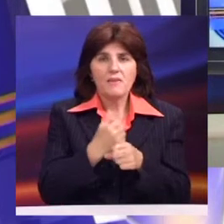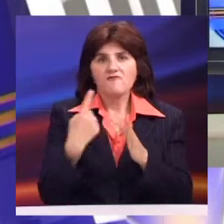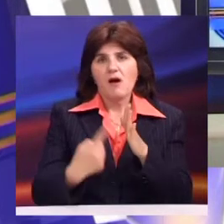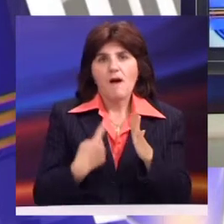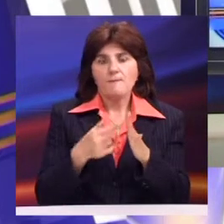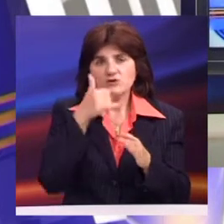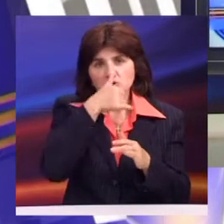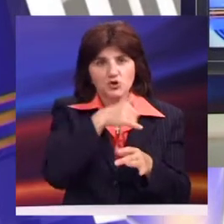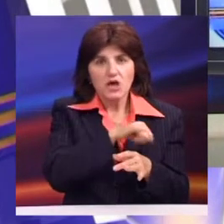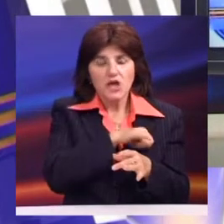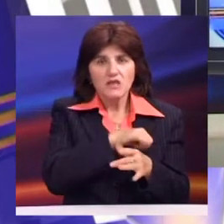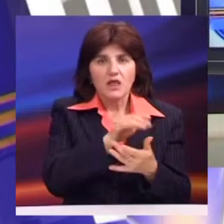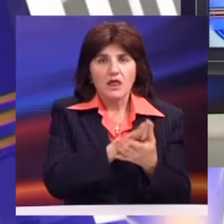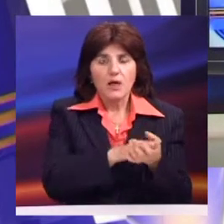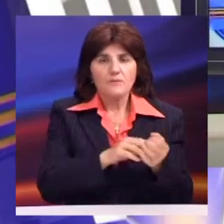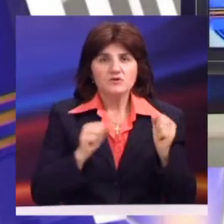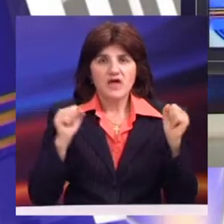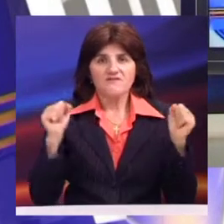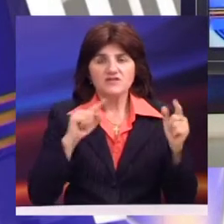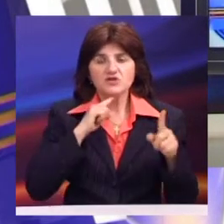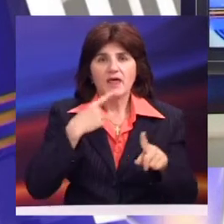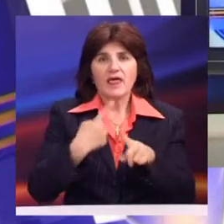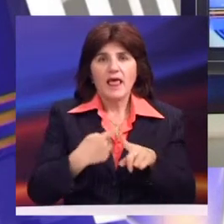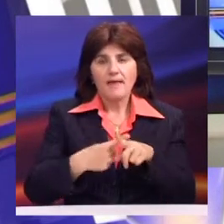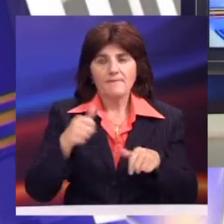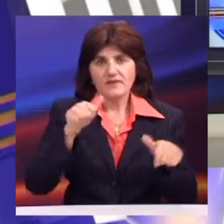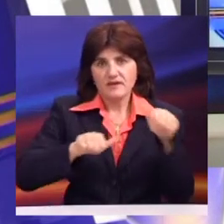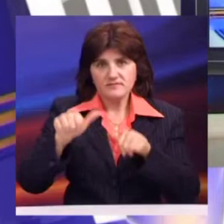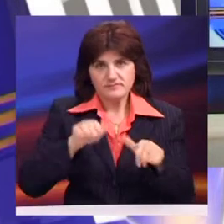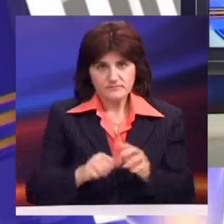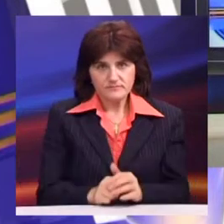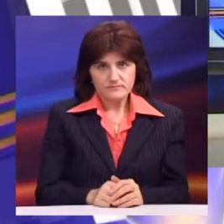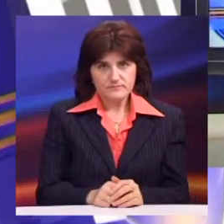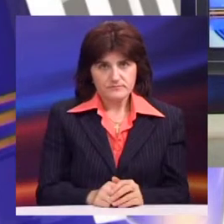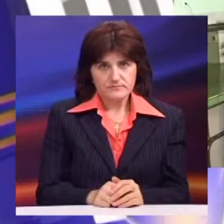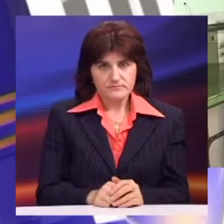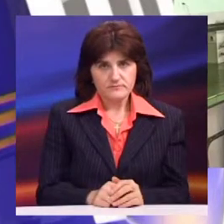mašinu lančane reakcije koju pokreću fizičke i hemijske reakcije.